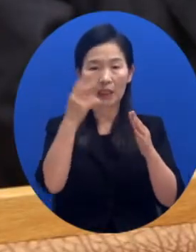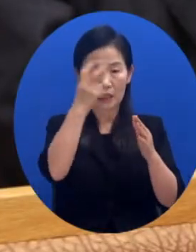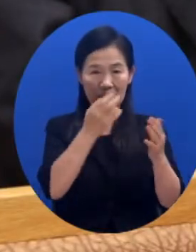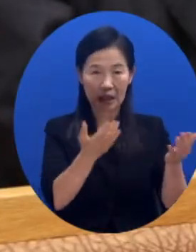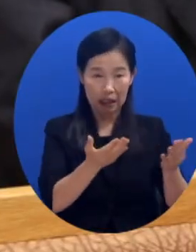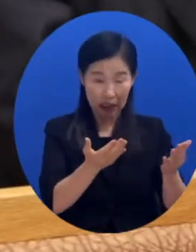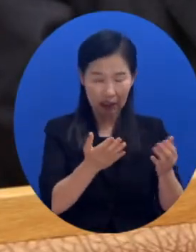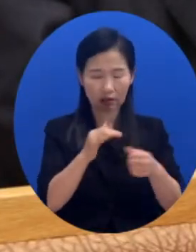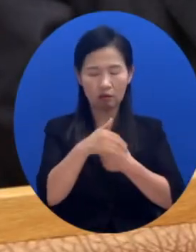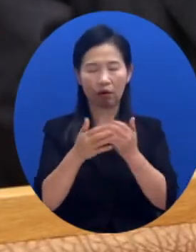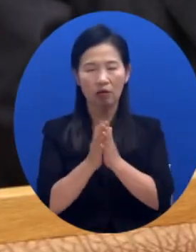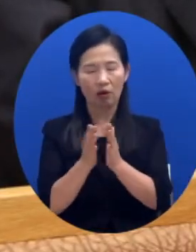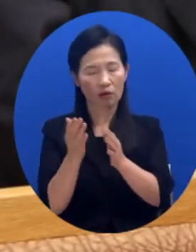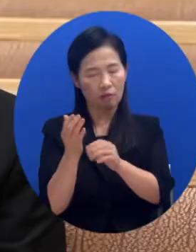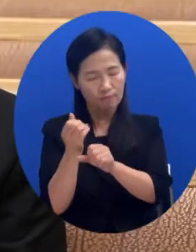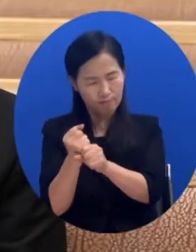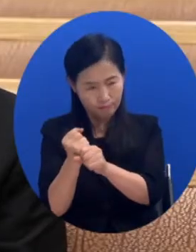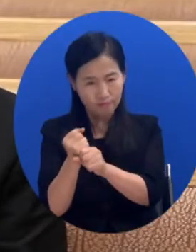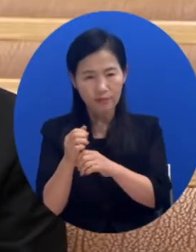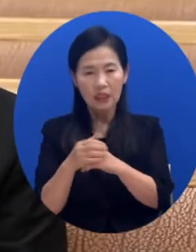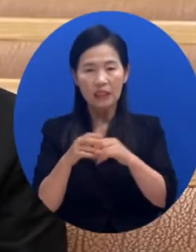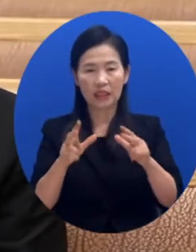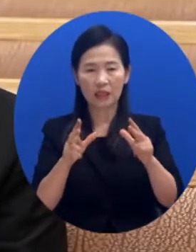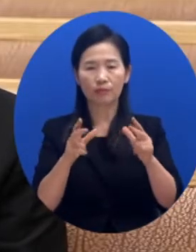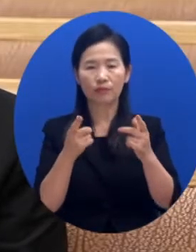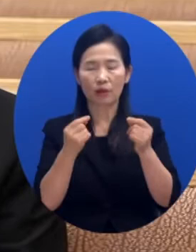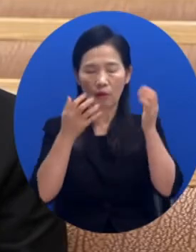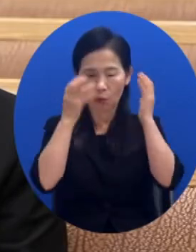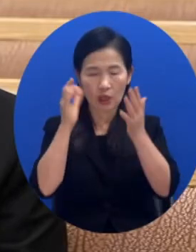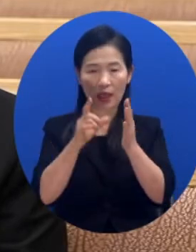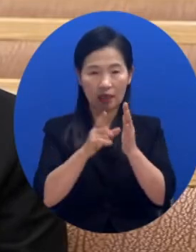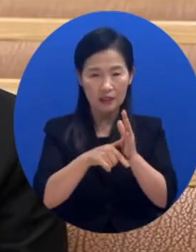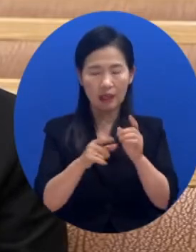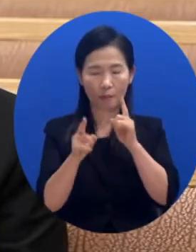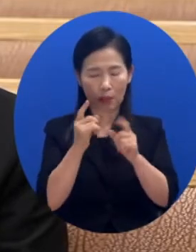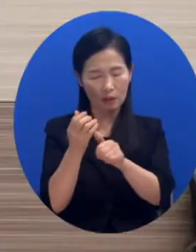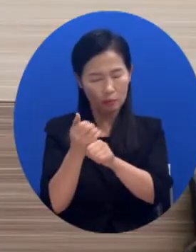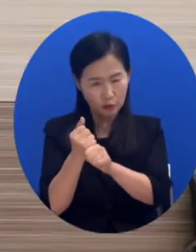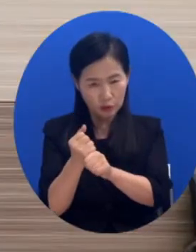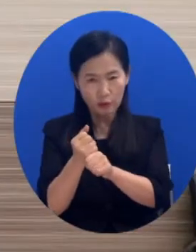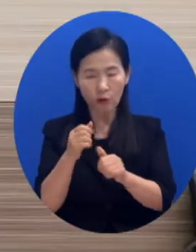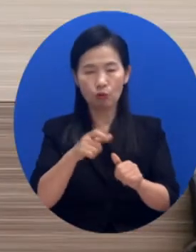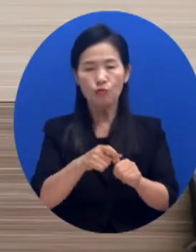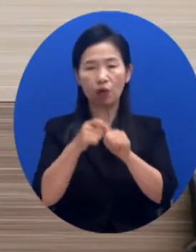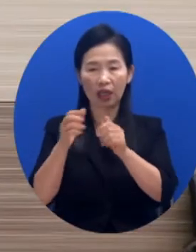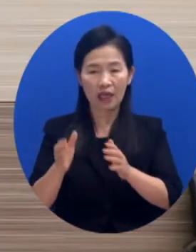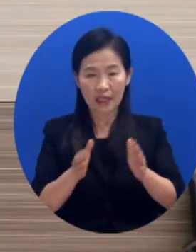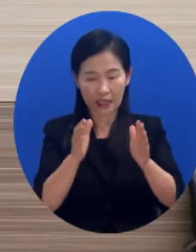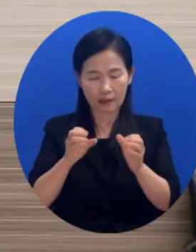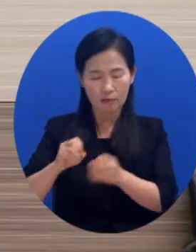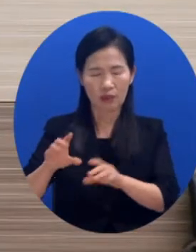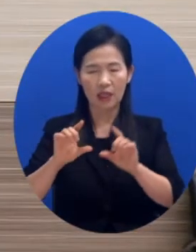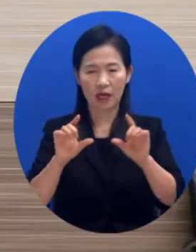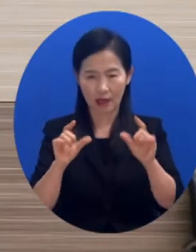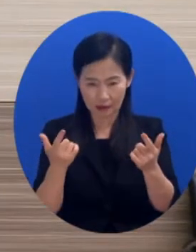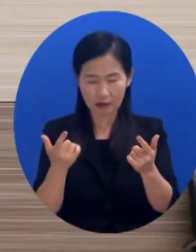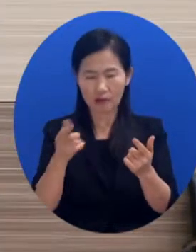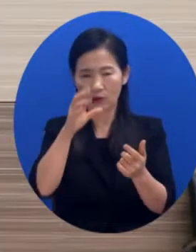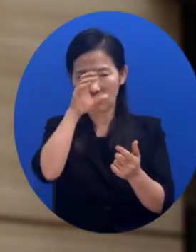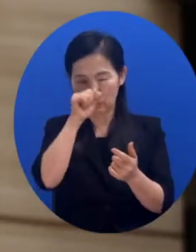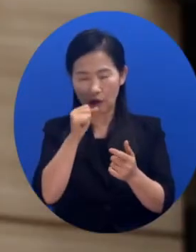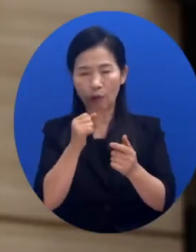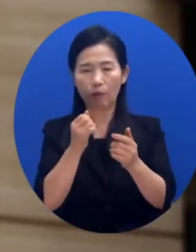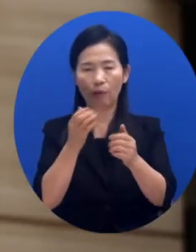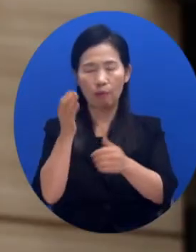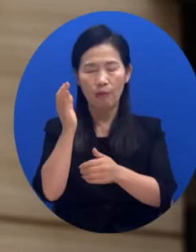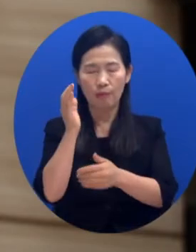붙드는 길뿐이라며 지금처럼 혼란한 시대에 말씀을 붙들고 구원의 길을 놓치지 말자고 권면했습니다.